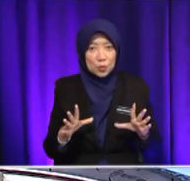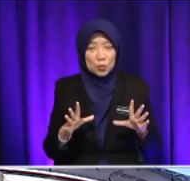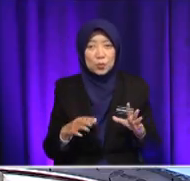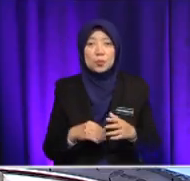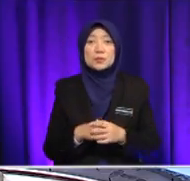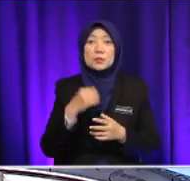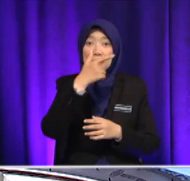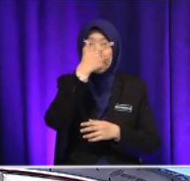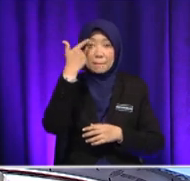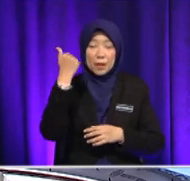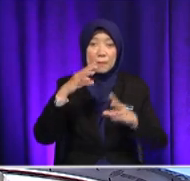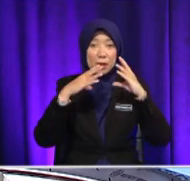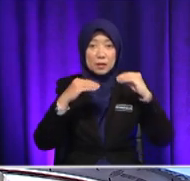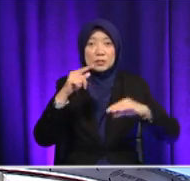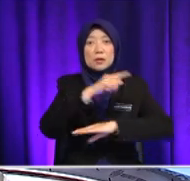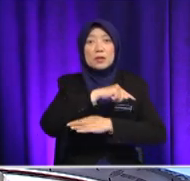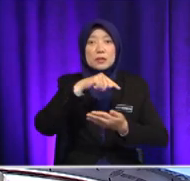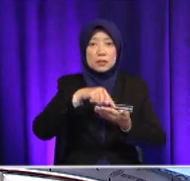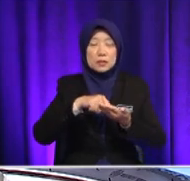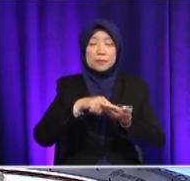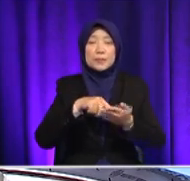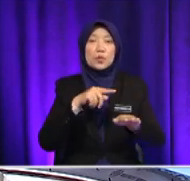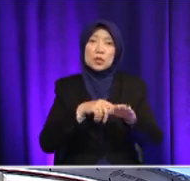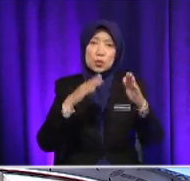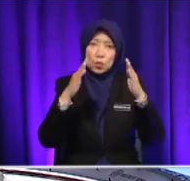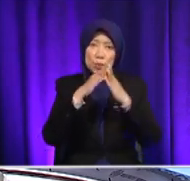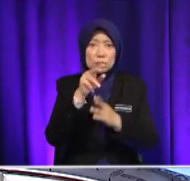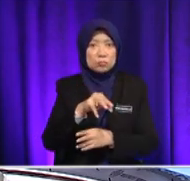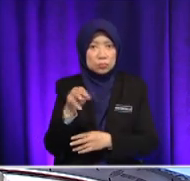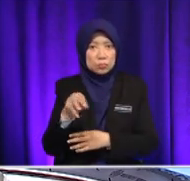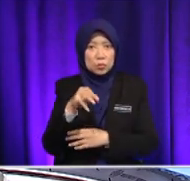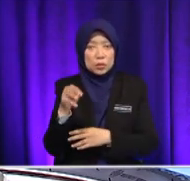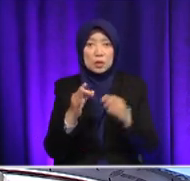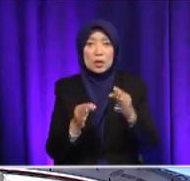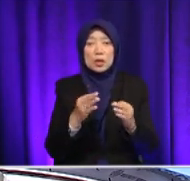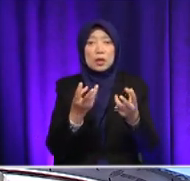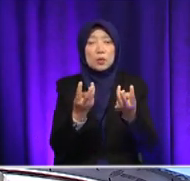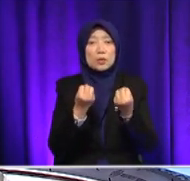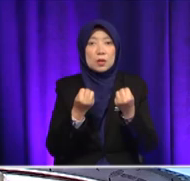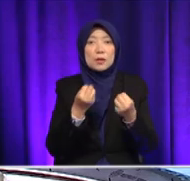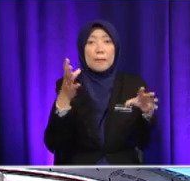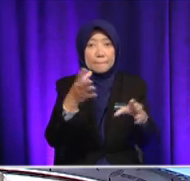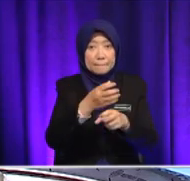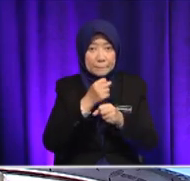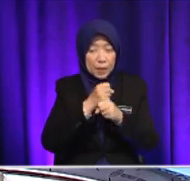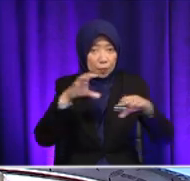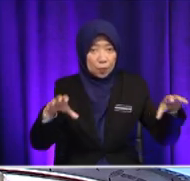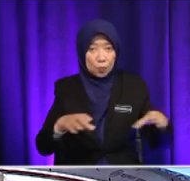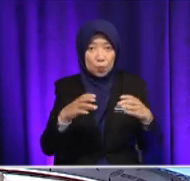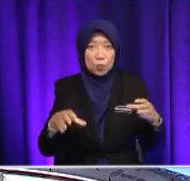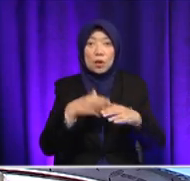atas pembelajaran kita pada hari ini. Dan sekiranya mereka yang ada di rumah kalau mereka nak dapatkan latihan